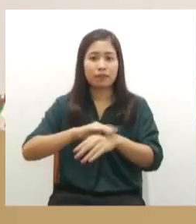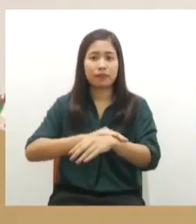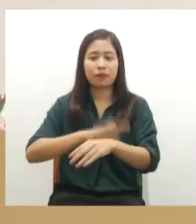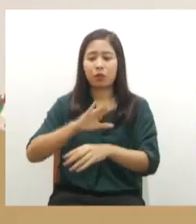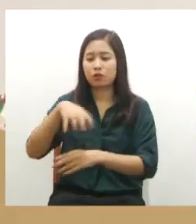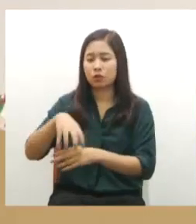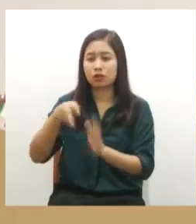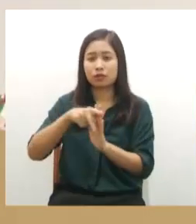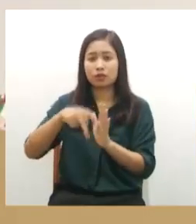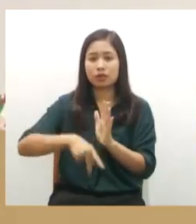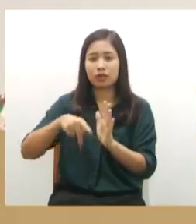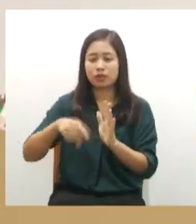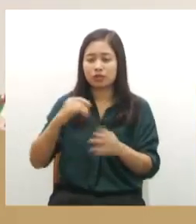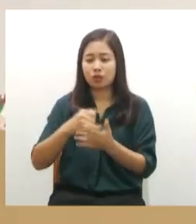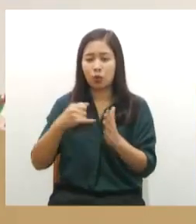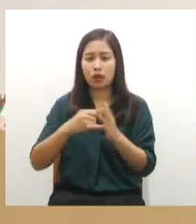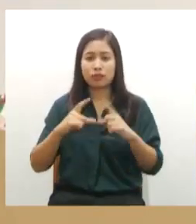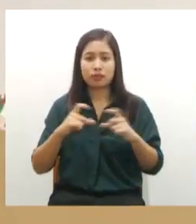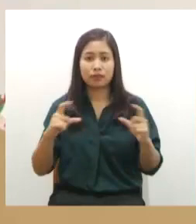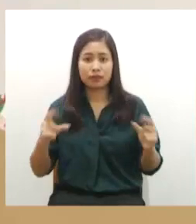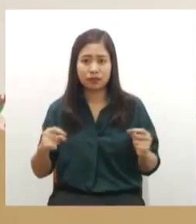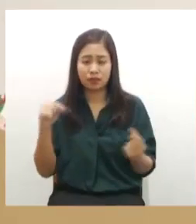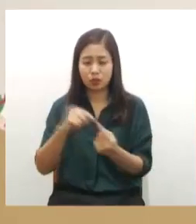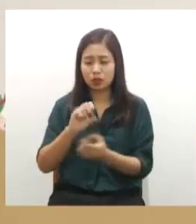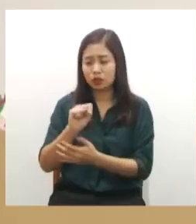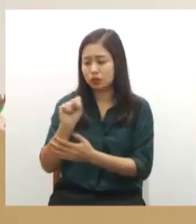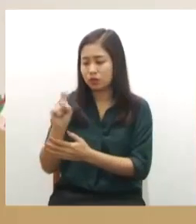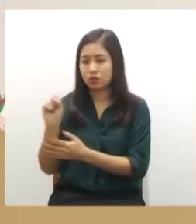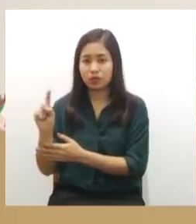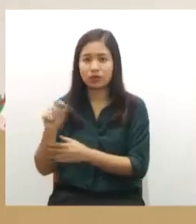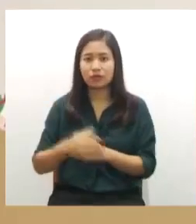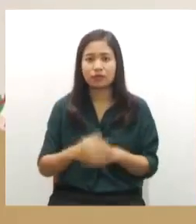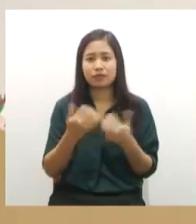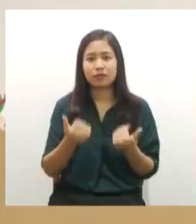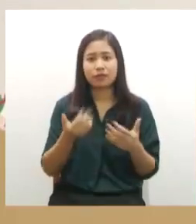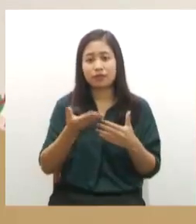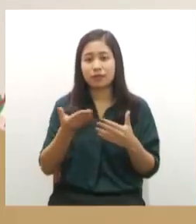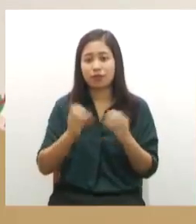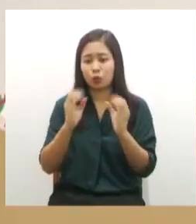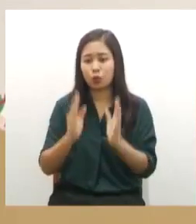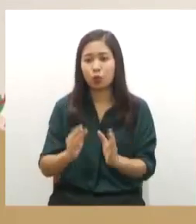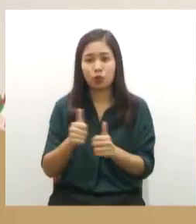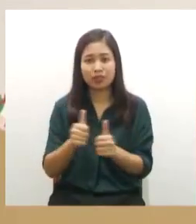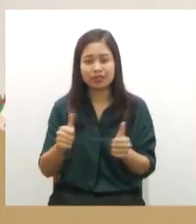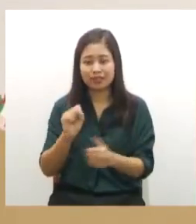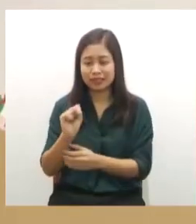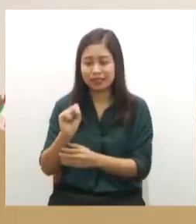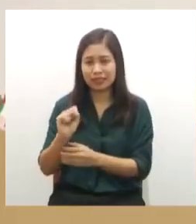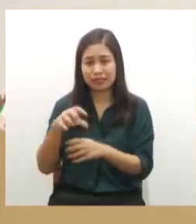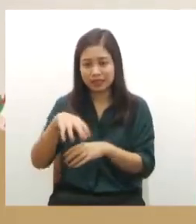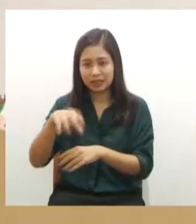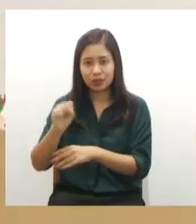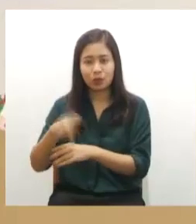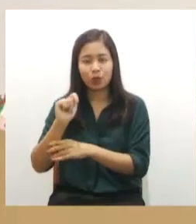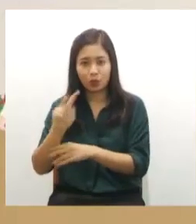าพิเศษประจำจังหวัดเพชรบูรณ์ครับสังกัดสำนักบริหารงานการศึกษาพิเศษครับ ค่ะและในช่วงของครูดีศรีสุภวันนี้ค่ะพี่มีนเราขอนำเส